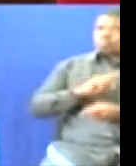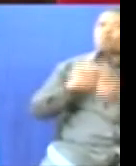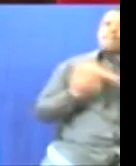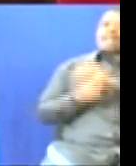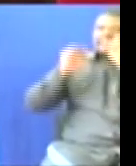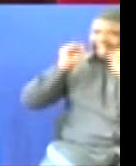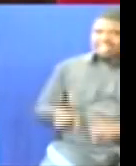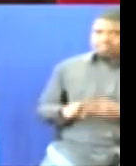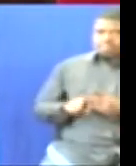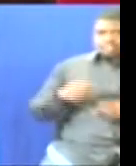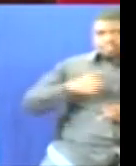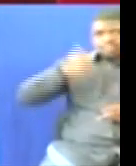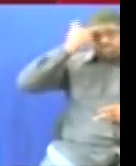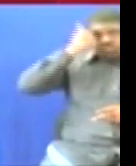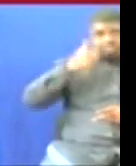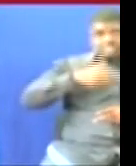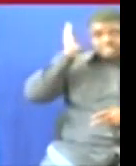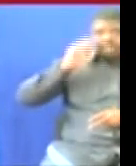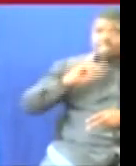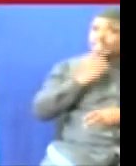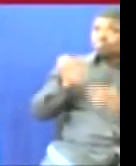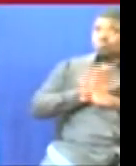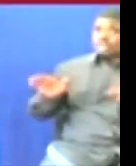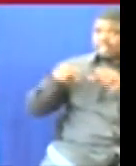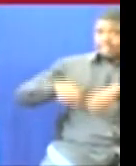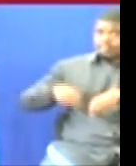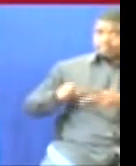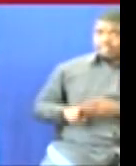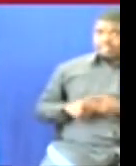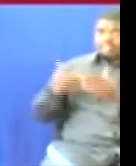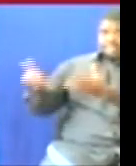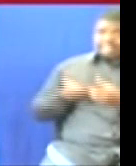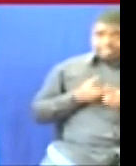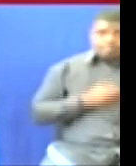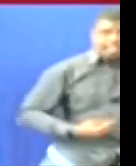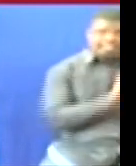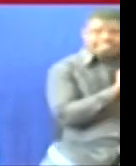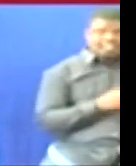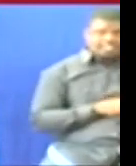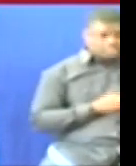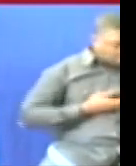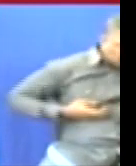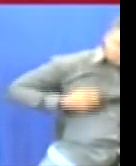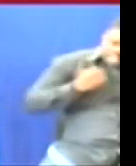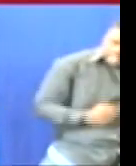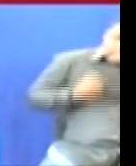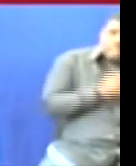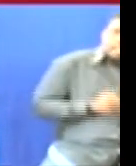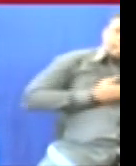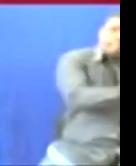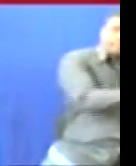mwisho serikali ilijibu hapa kwamba ile barabara imekuwa taken by event kwa sababu kuna reli inapita kutoka Dar es Salaam kuja